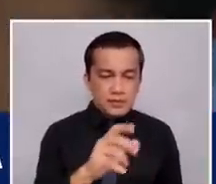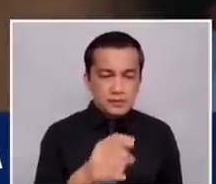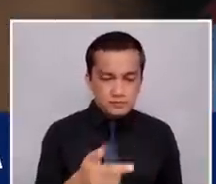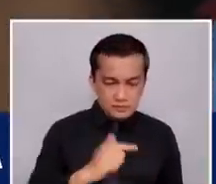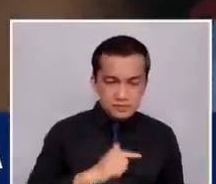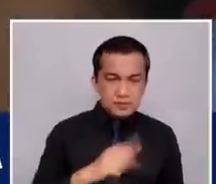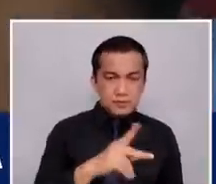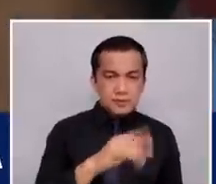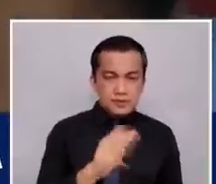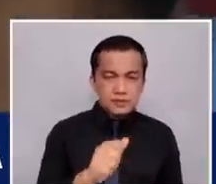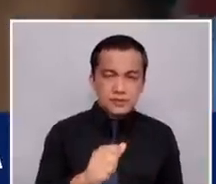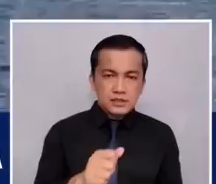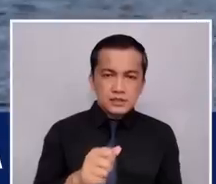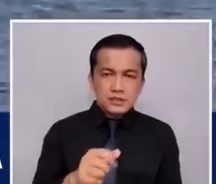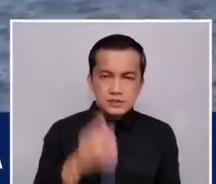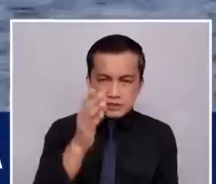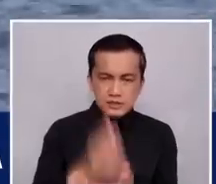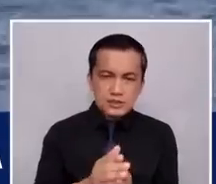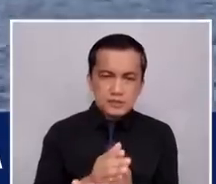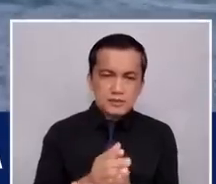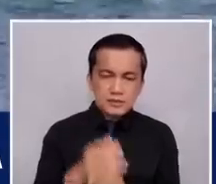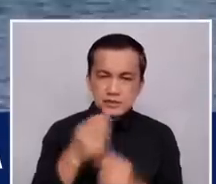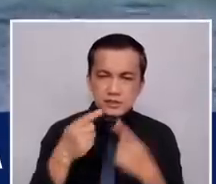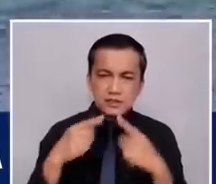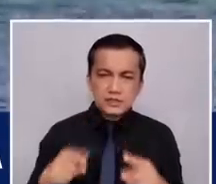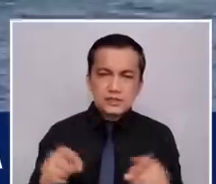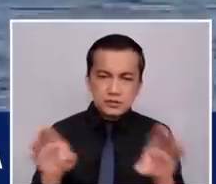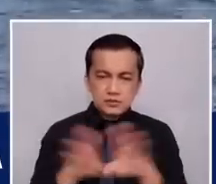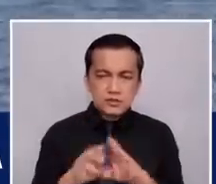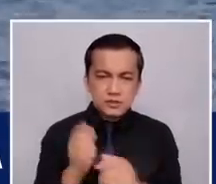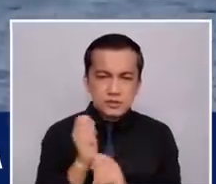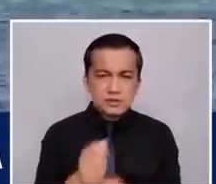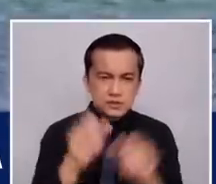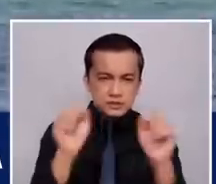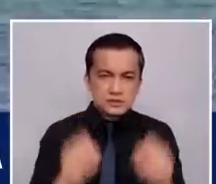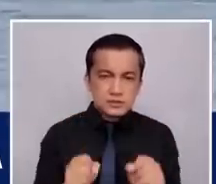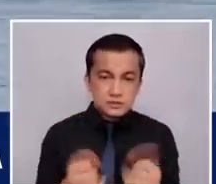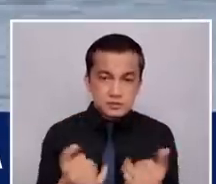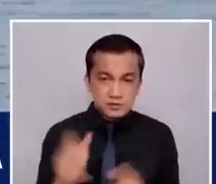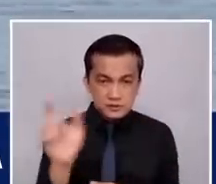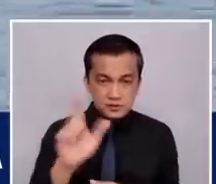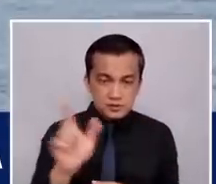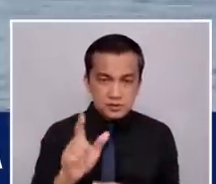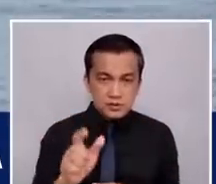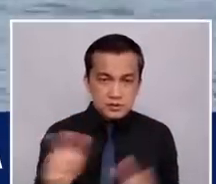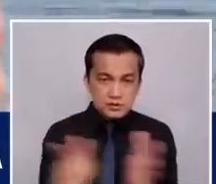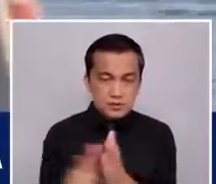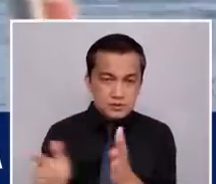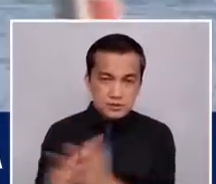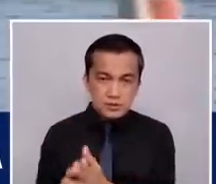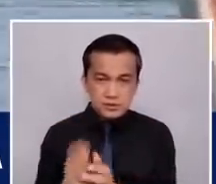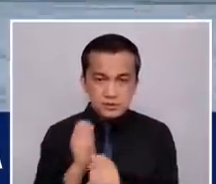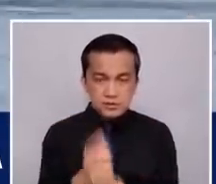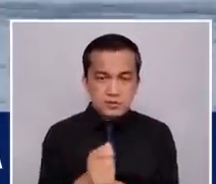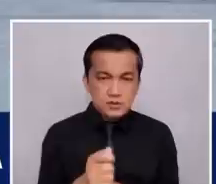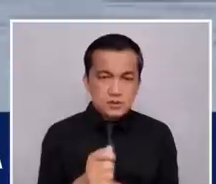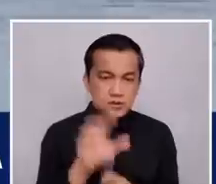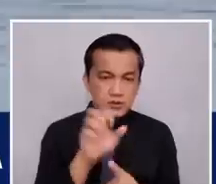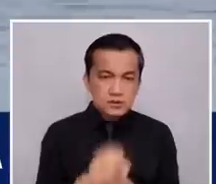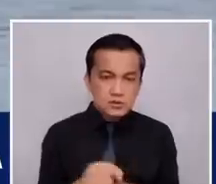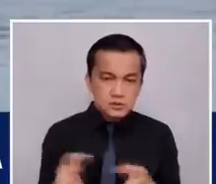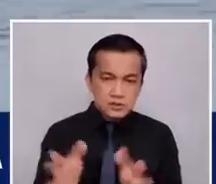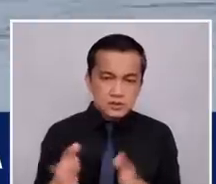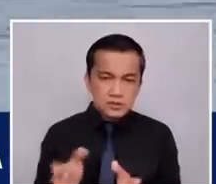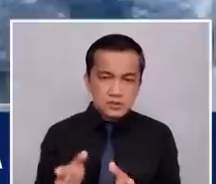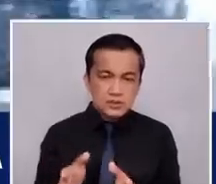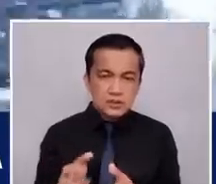ng closed fishing season. Sa panahong ito kasi, pinagbabawalan ang mga mangingisda na manghuli para hayaang makapagparami ang